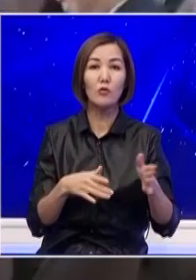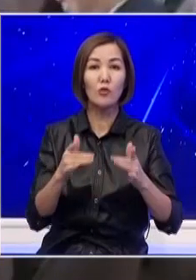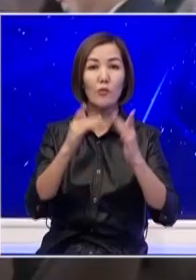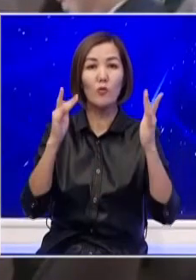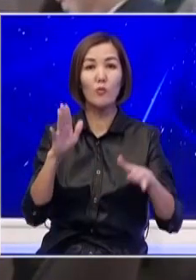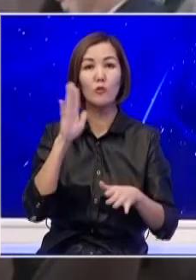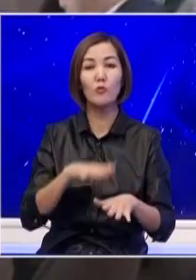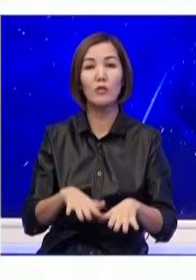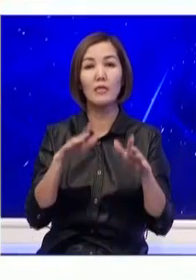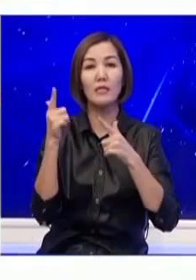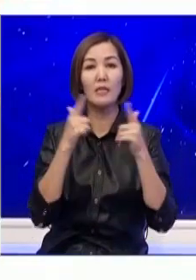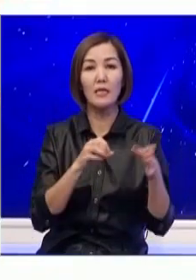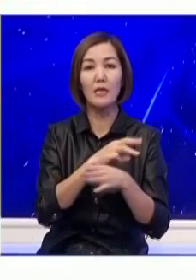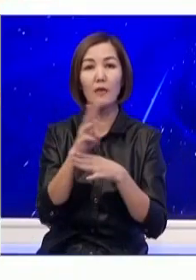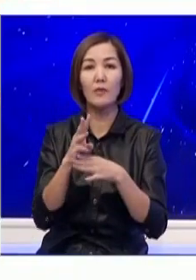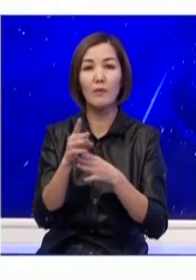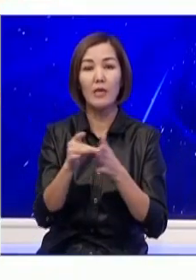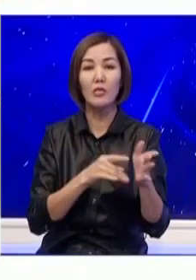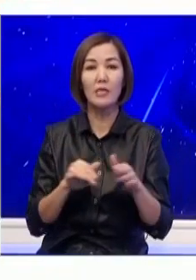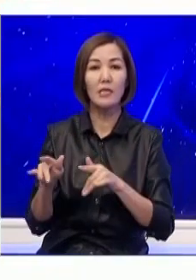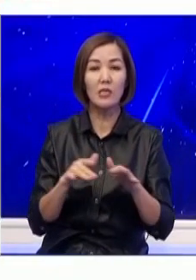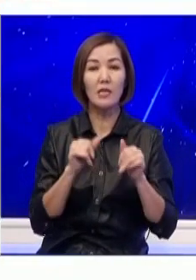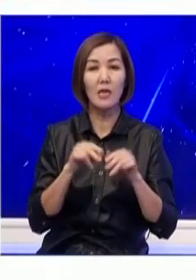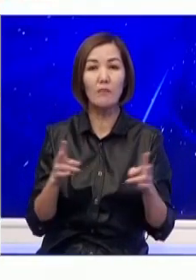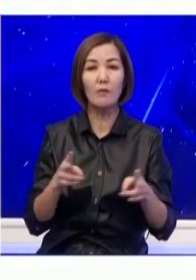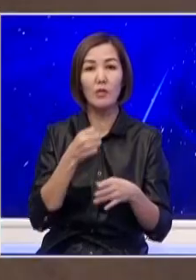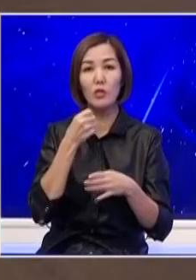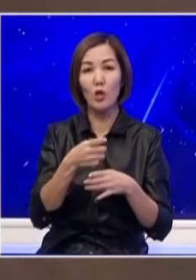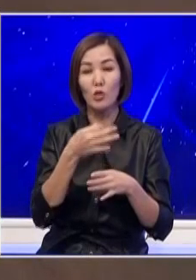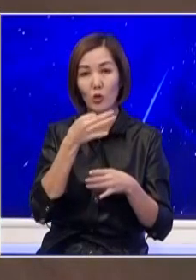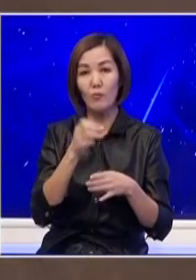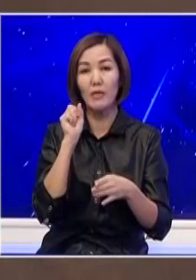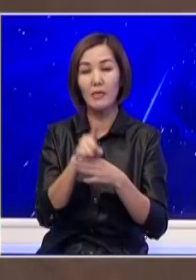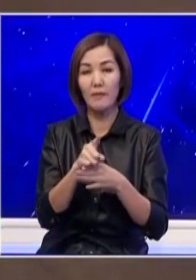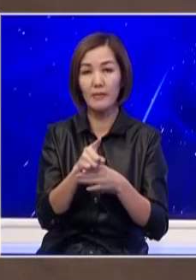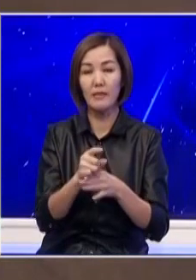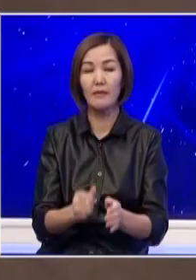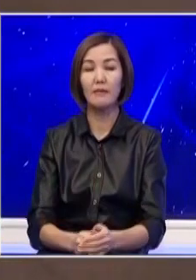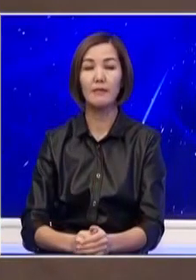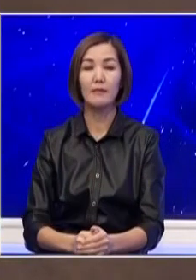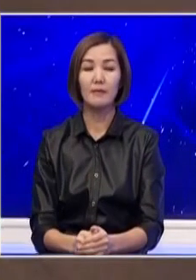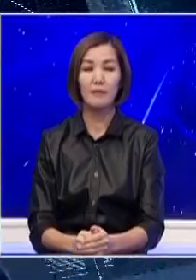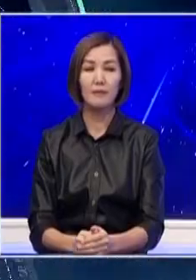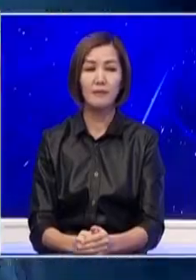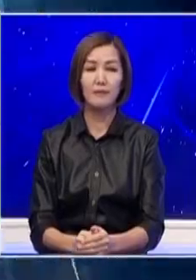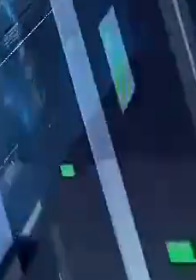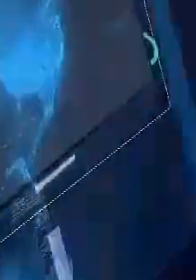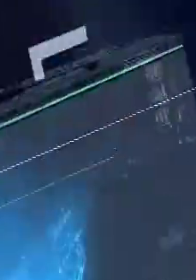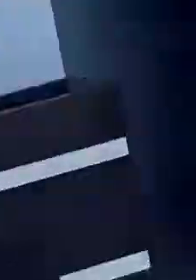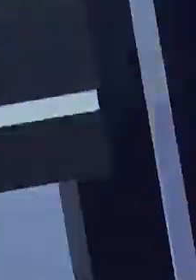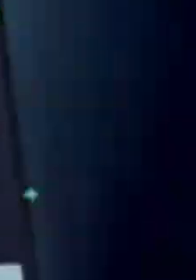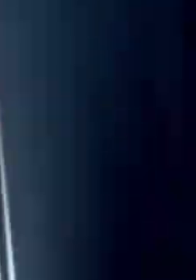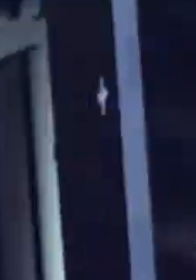тасқынына дайындығын қамтамасыз ету үшін жедел шаралар қабылдауды жауаптыларға жүктеді. Меруерт Қыдырбайқызы, Серік Базылхан,